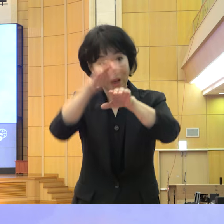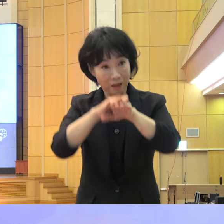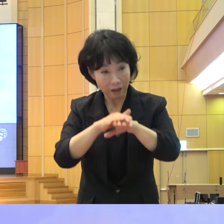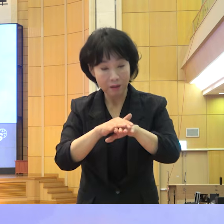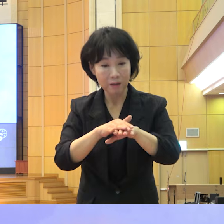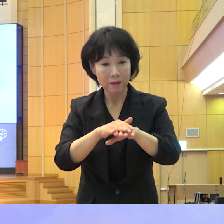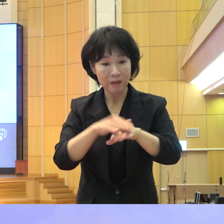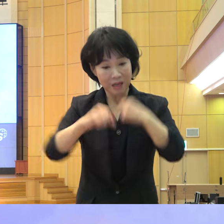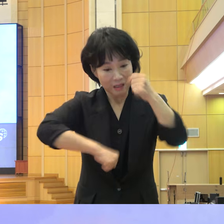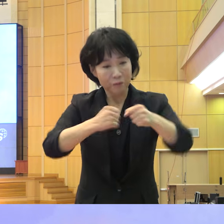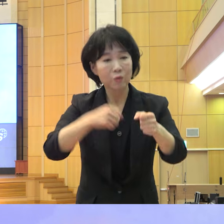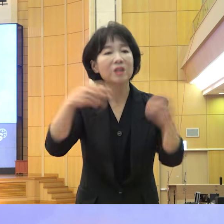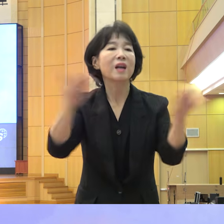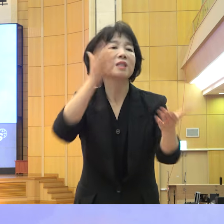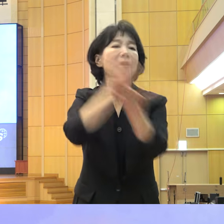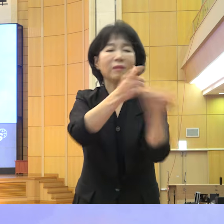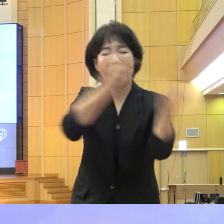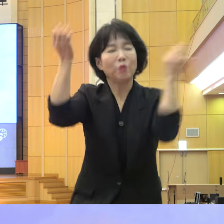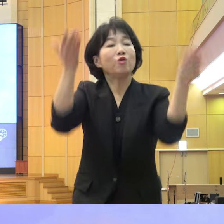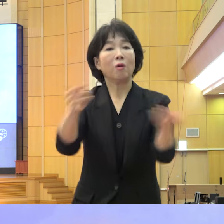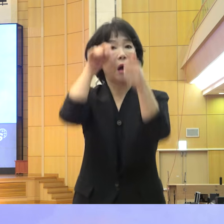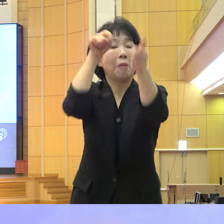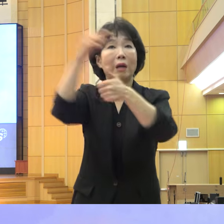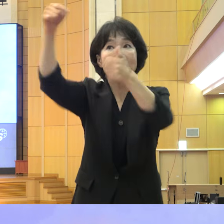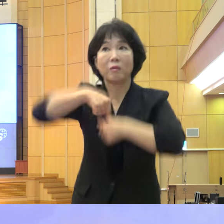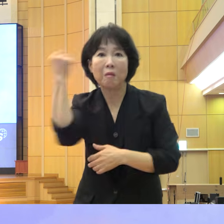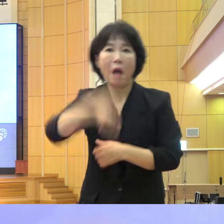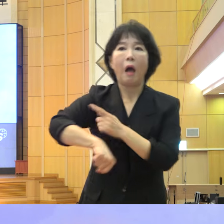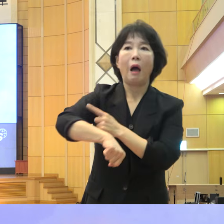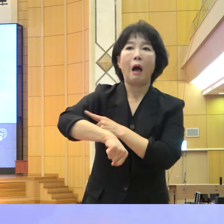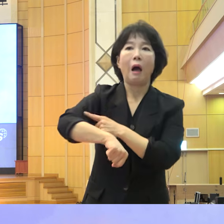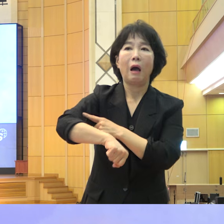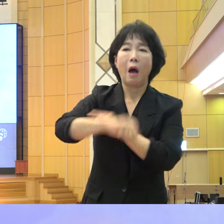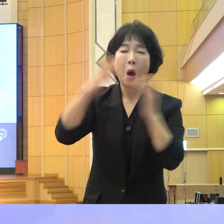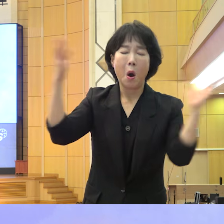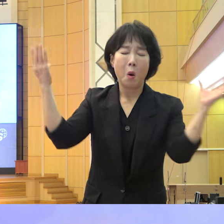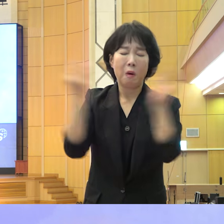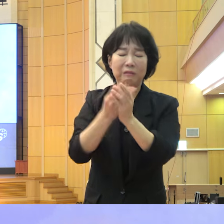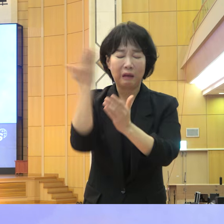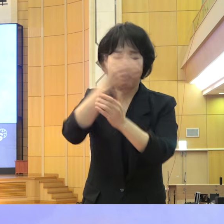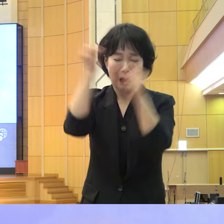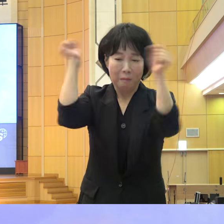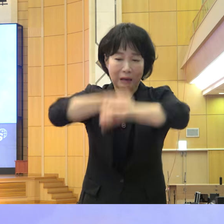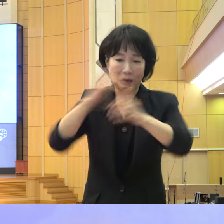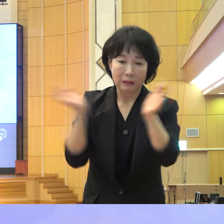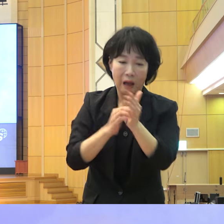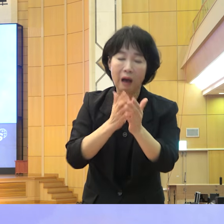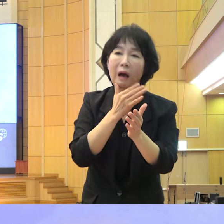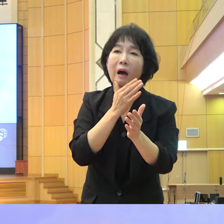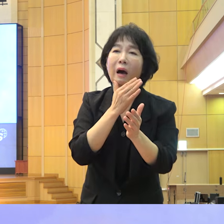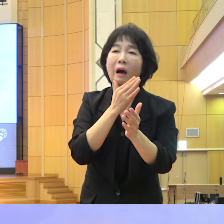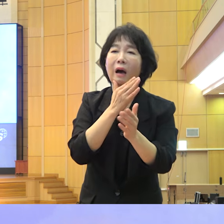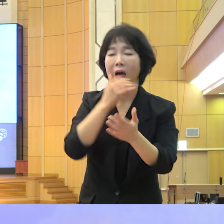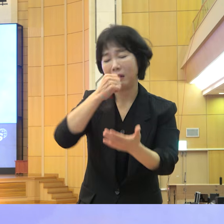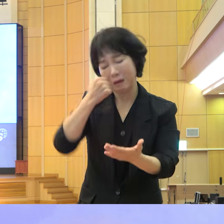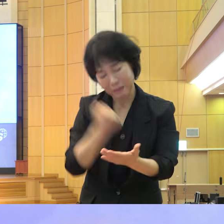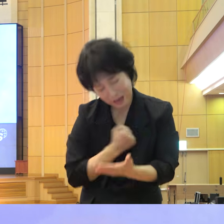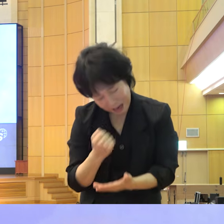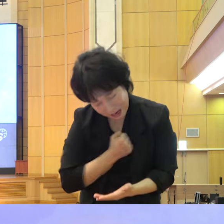내가 안식일을 범했도다. 이래서 내가 이 모양 이 꼴이 되었도다 라고 탄식을